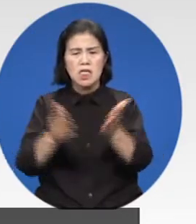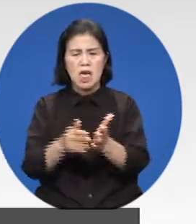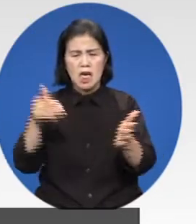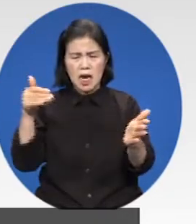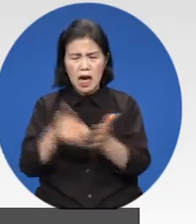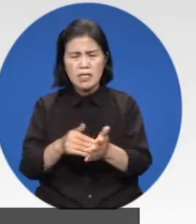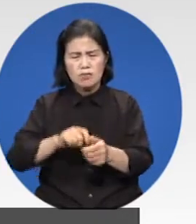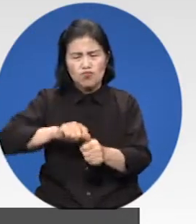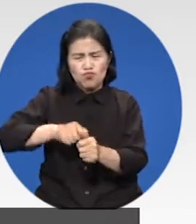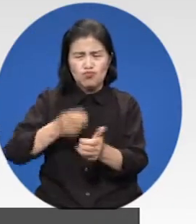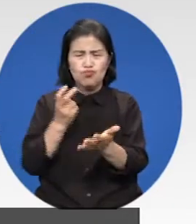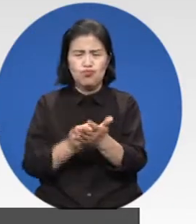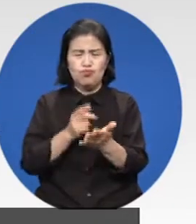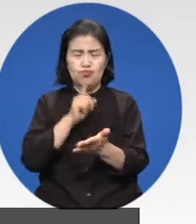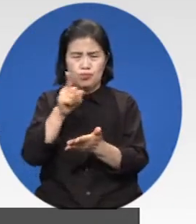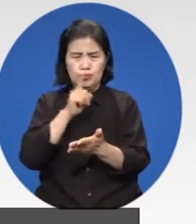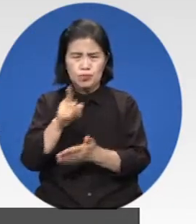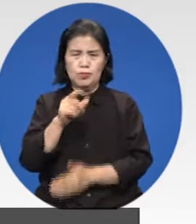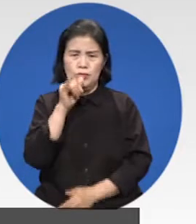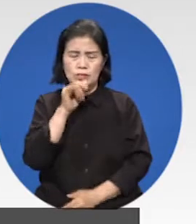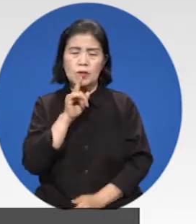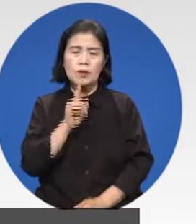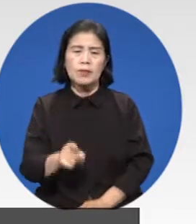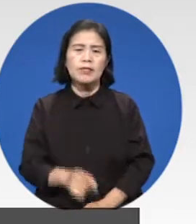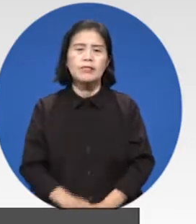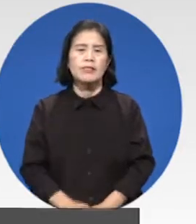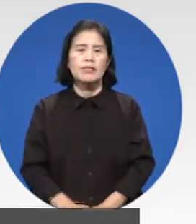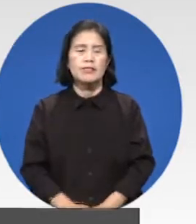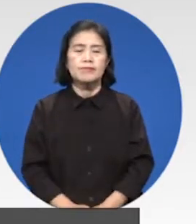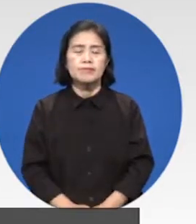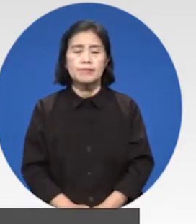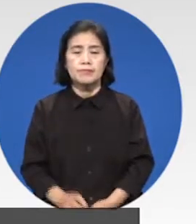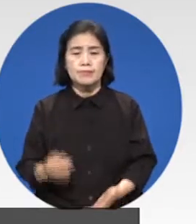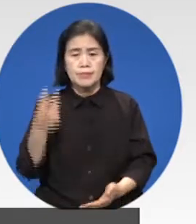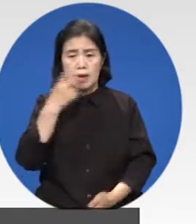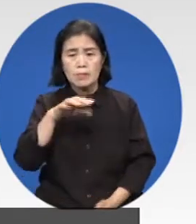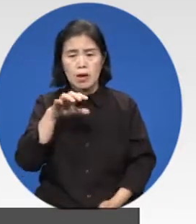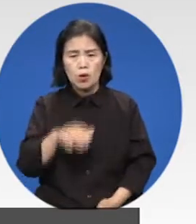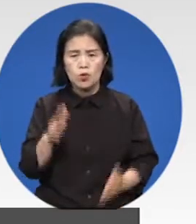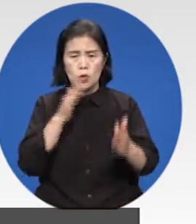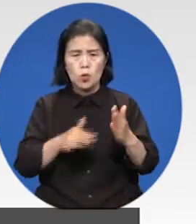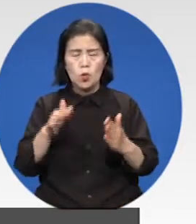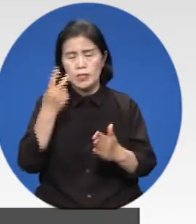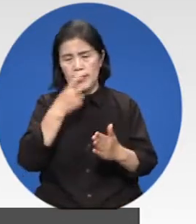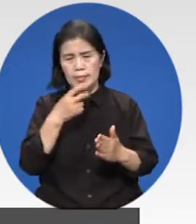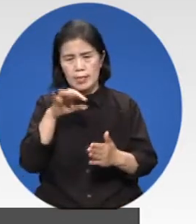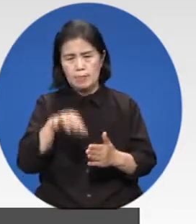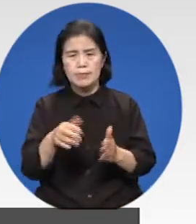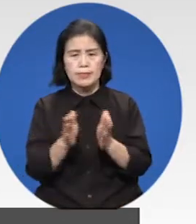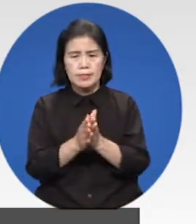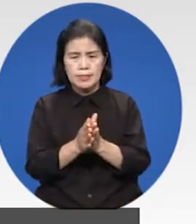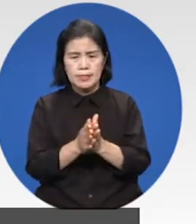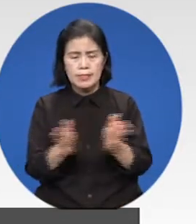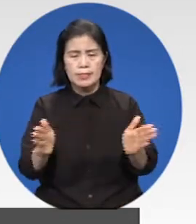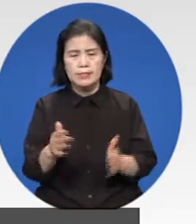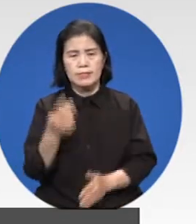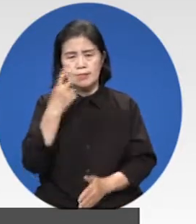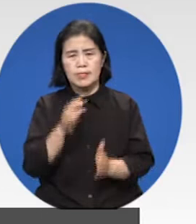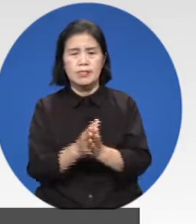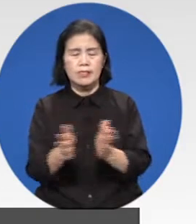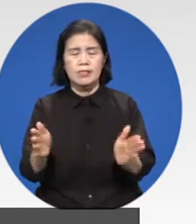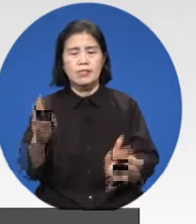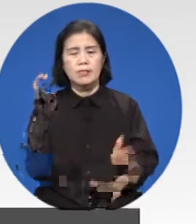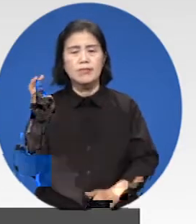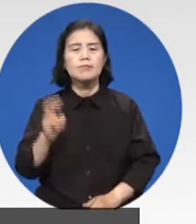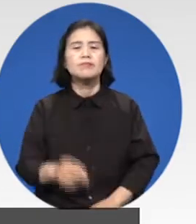무리하게 소송전을 벌이고 있다라는 얘기 나오고 있고요. 감사원도 공익감사에 착수할 예정이다. 이런 기사까지 지금 전해지고